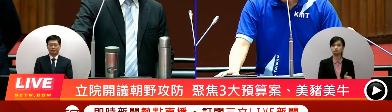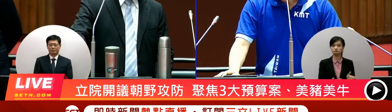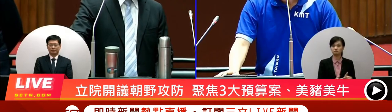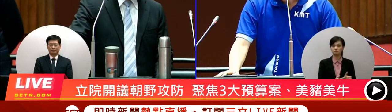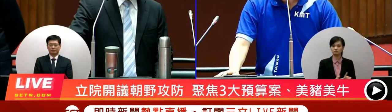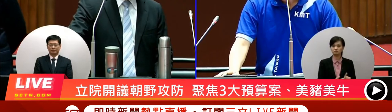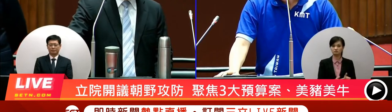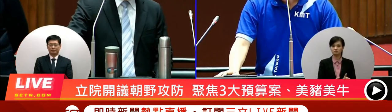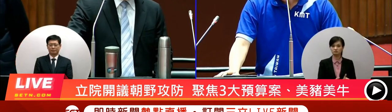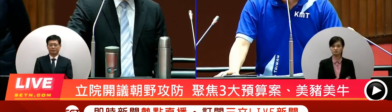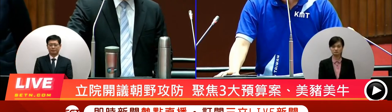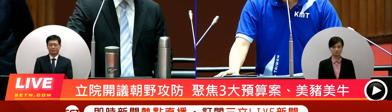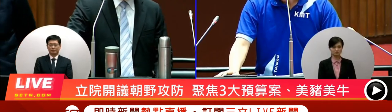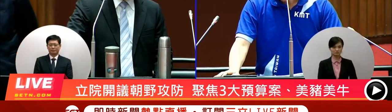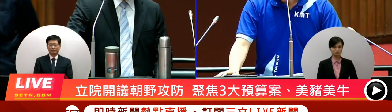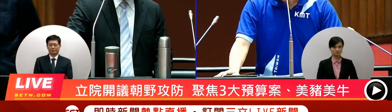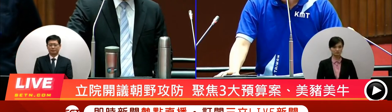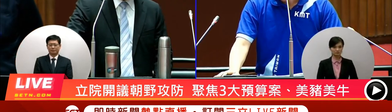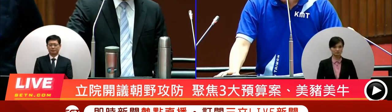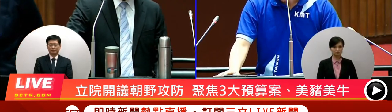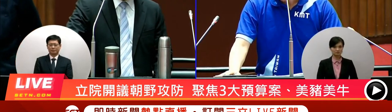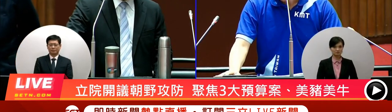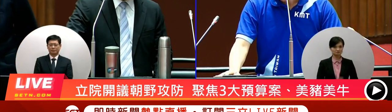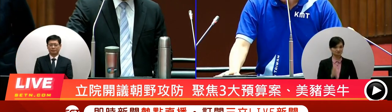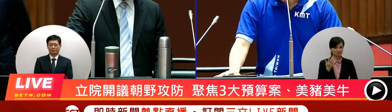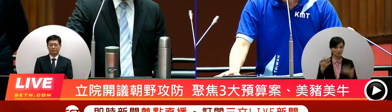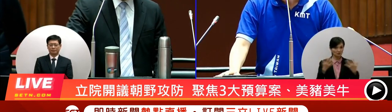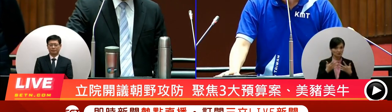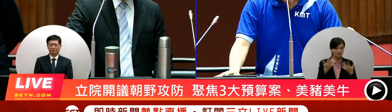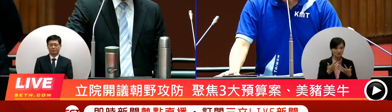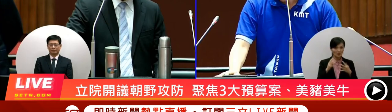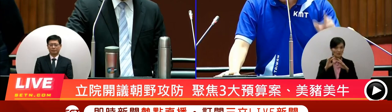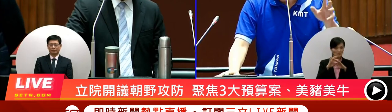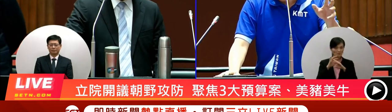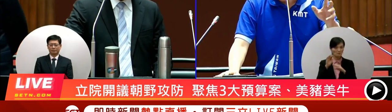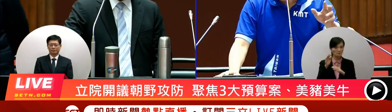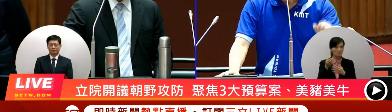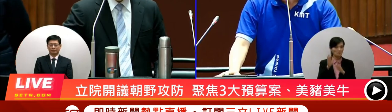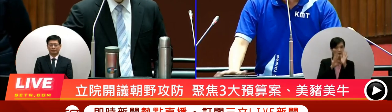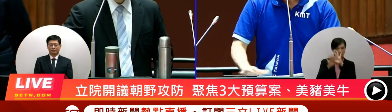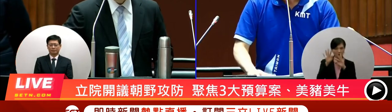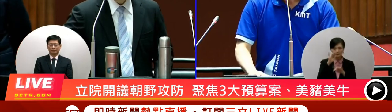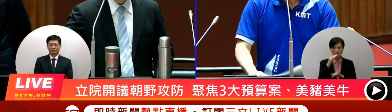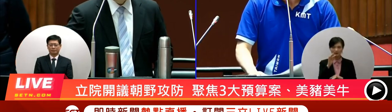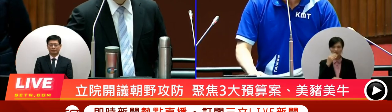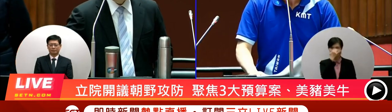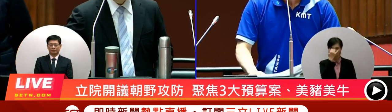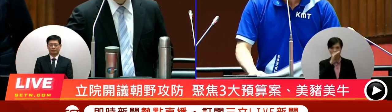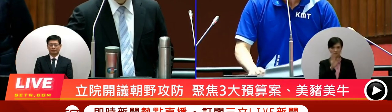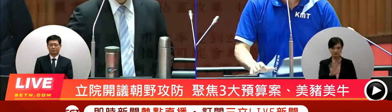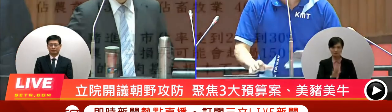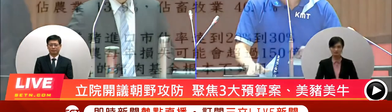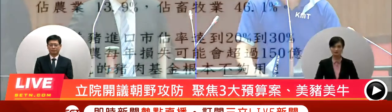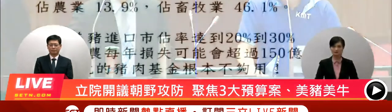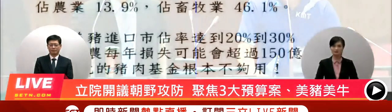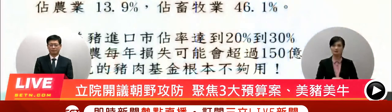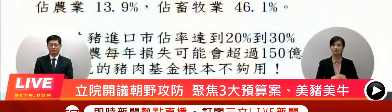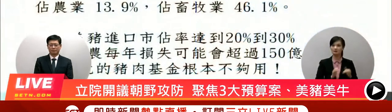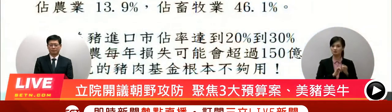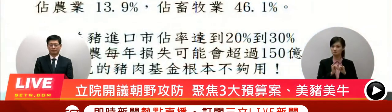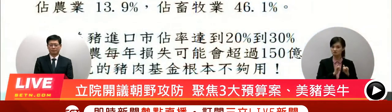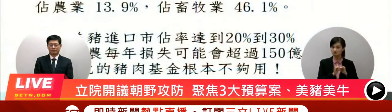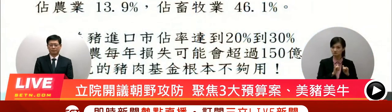要掩饰问题的真相。我们国人啊，每年吃多少